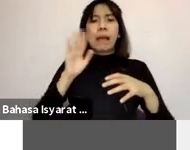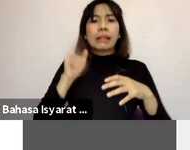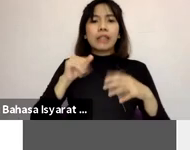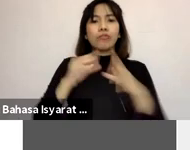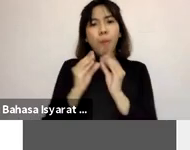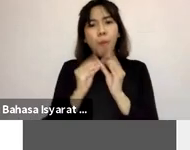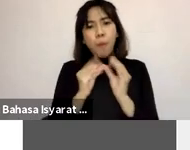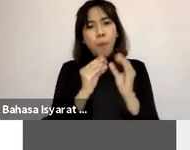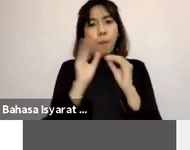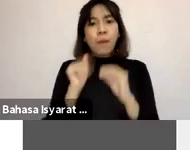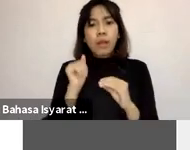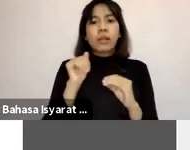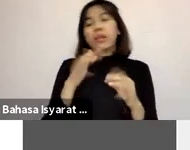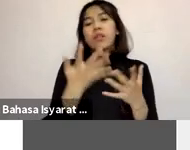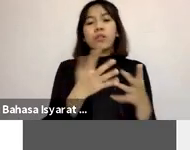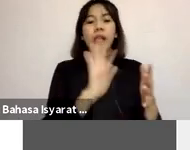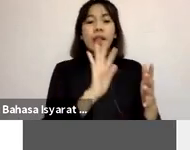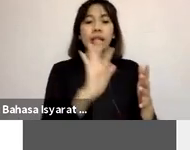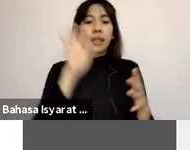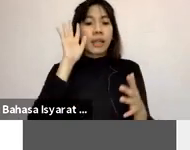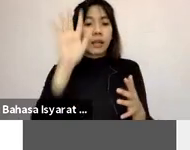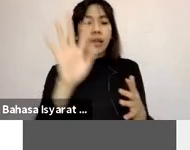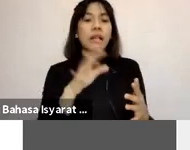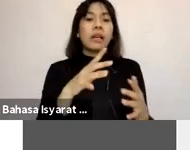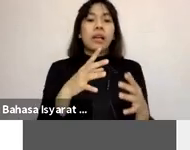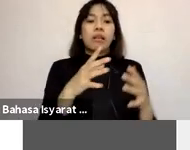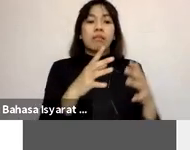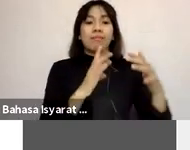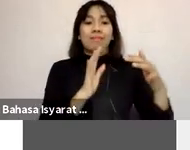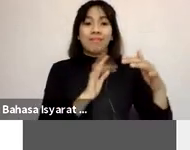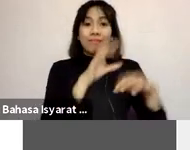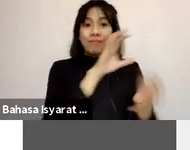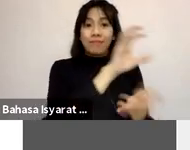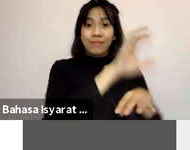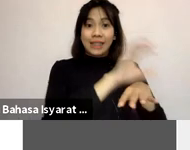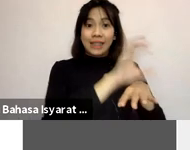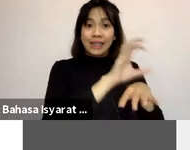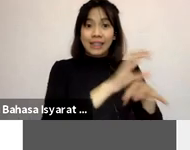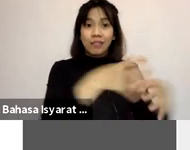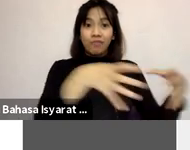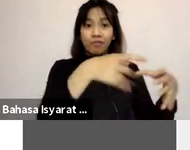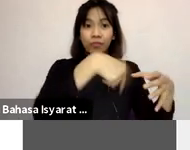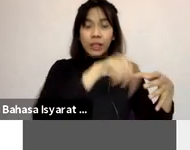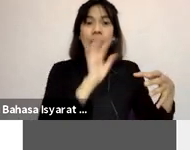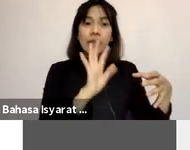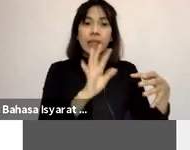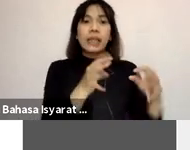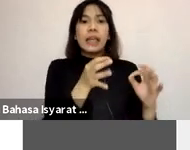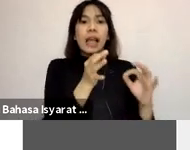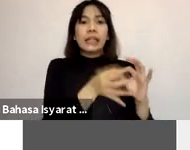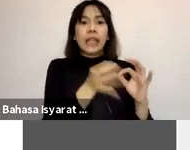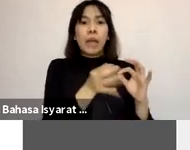termasuk juga didalamnya Kami harapkan ada DPI yang akan meniru masjid